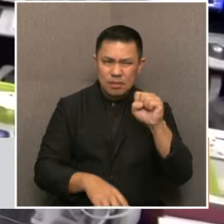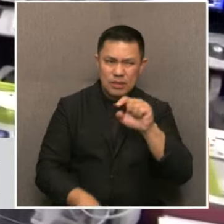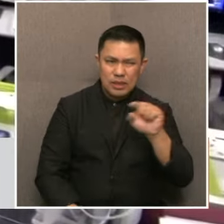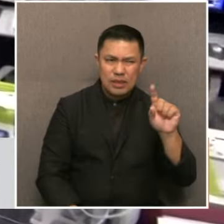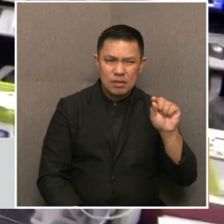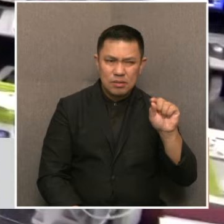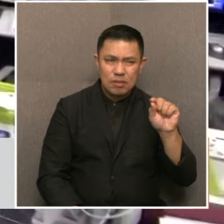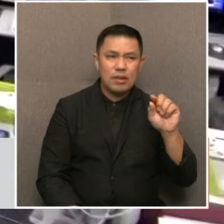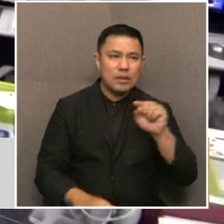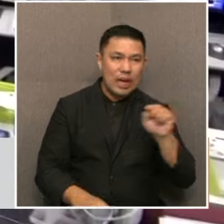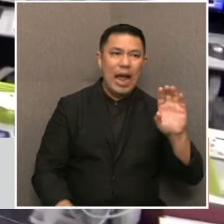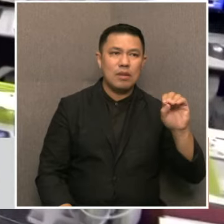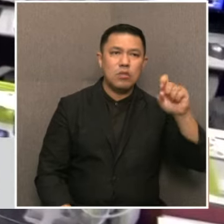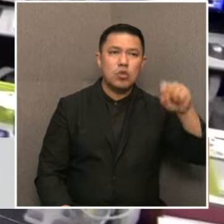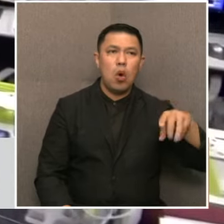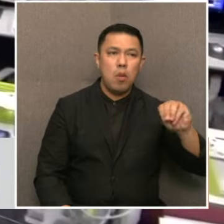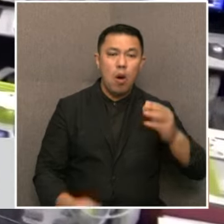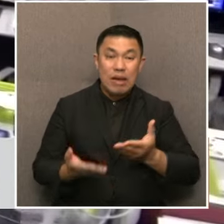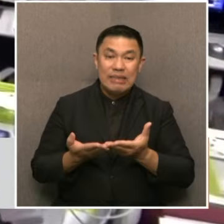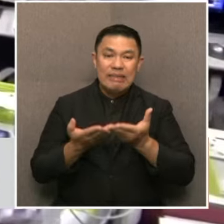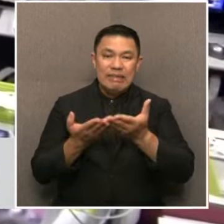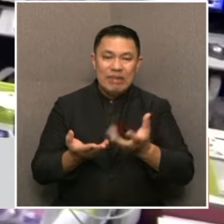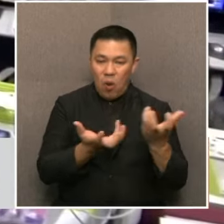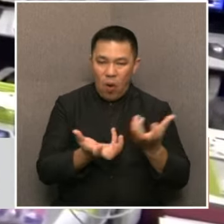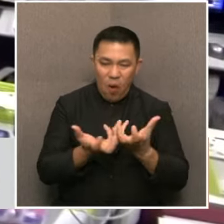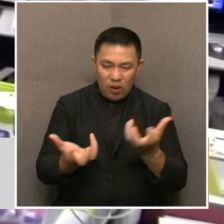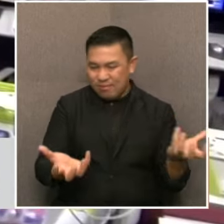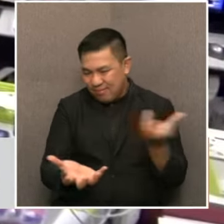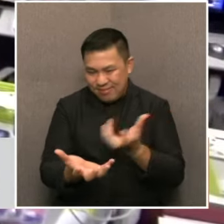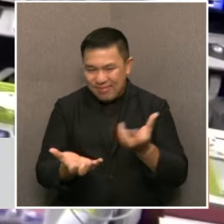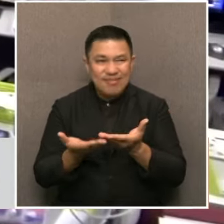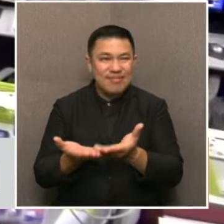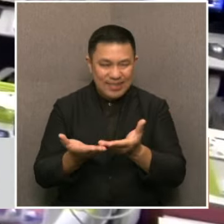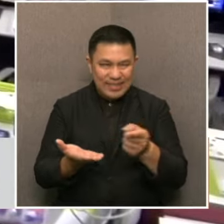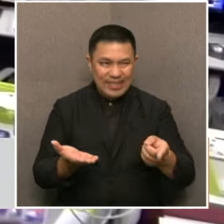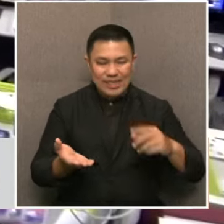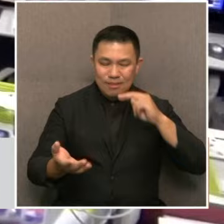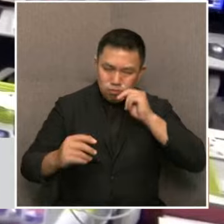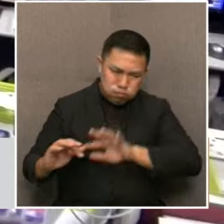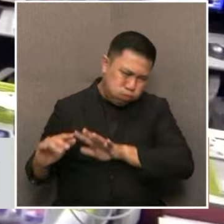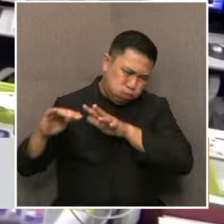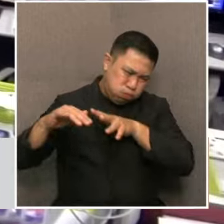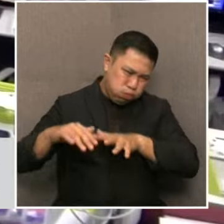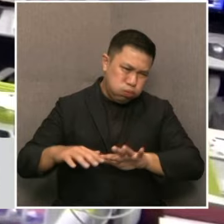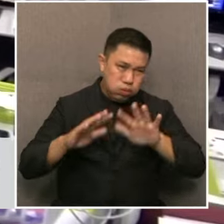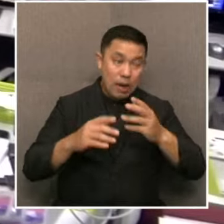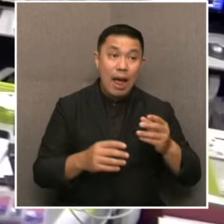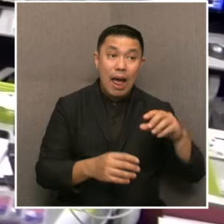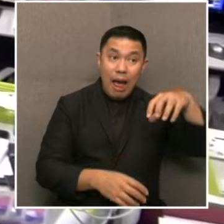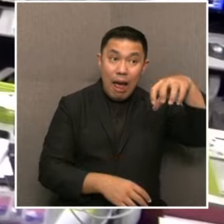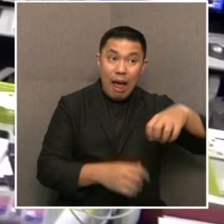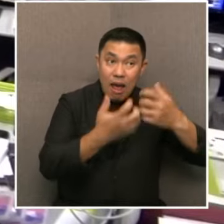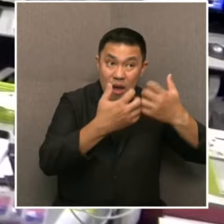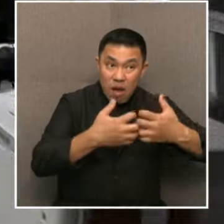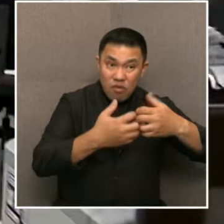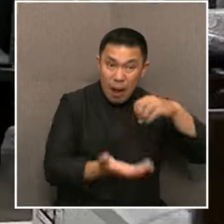ซมค่ะซัดเข้าสู่ท่าเรือในมิยาซากิหลังเกิดเกิดแผ่นดินไหวกว่า 1ชั่วโมงและโรงไฟฟ้านิวเคลียร์ซึ่งมี